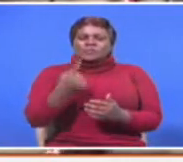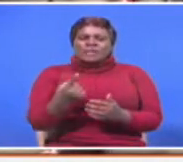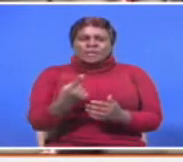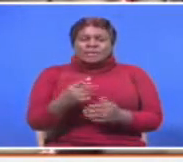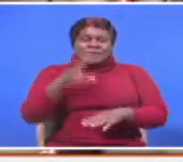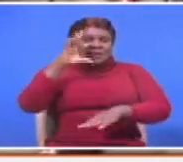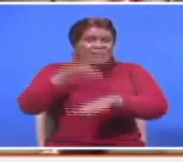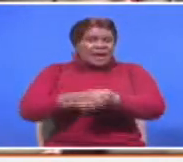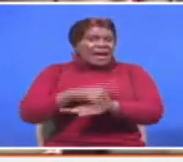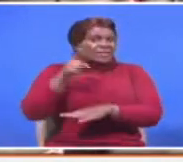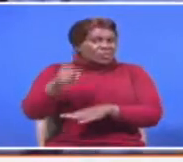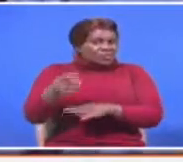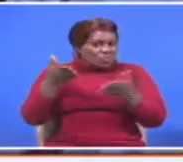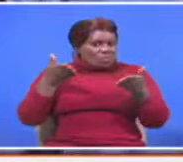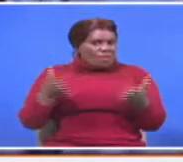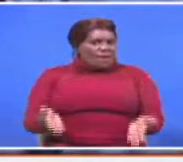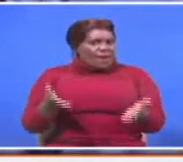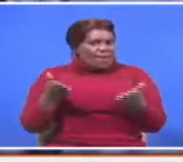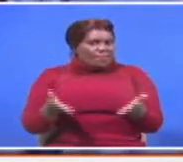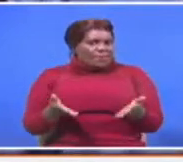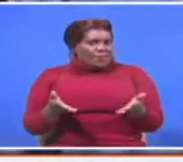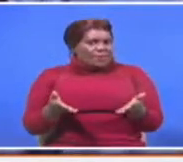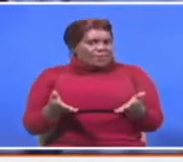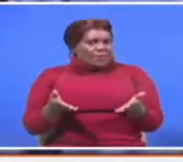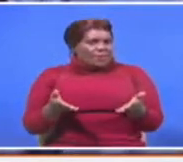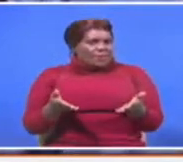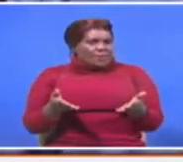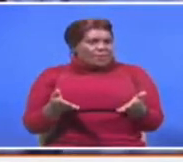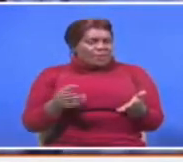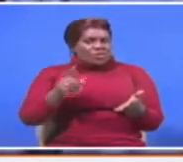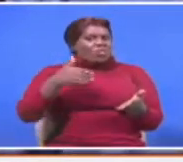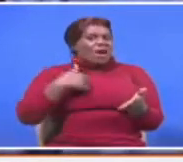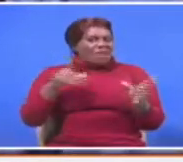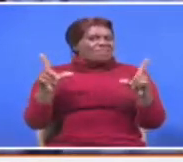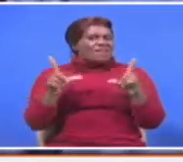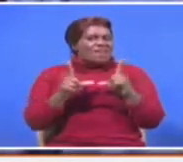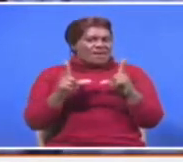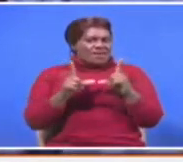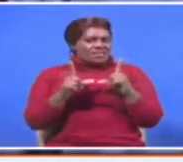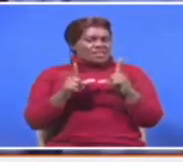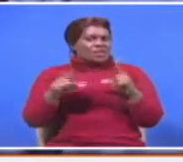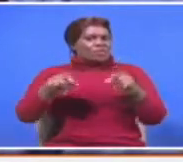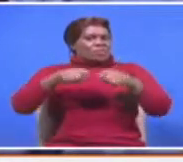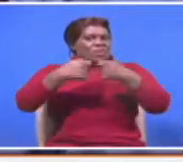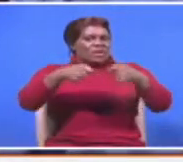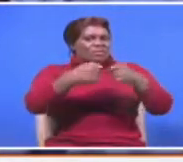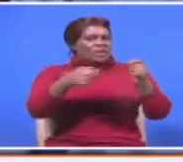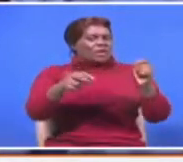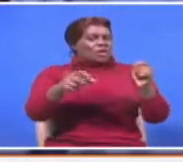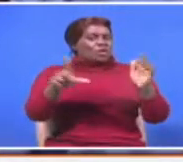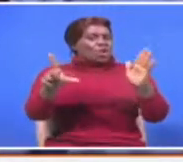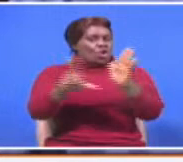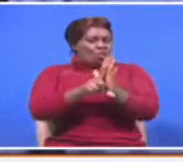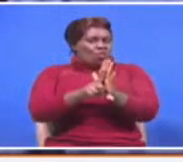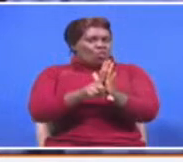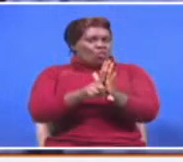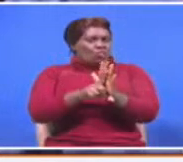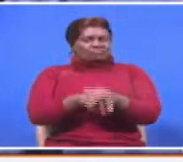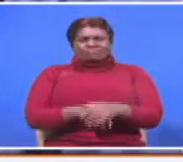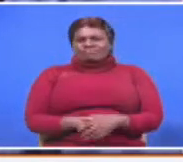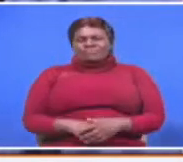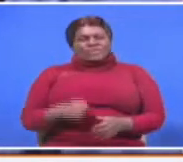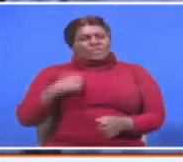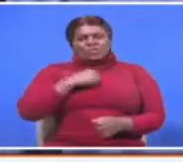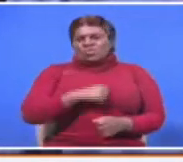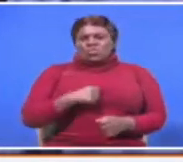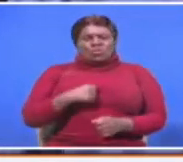catch you in Tharaka Nithi County and you have a license and you're flouting the rules of those license, we will have